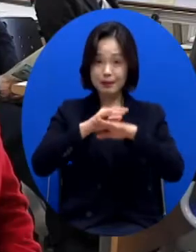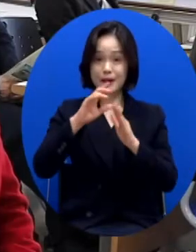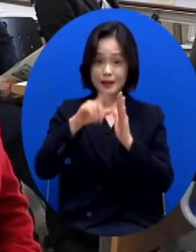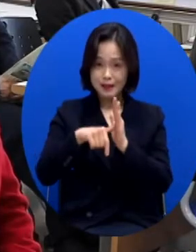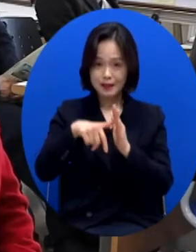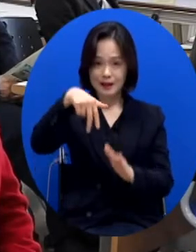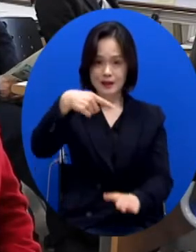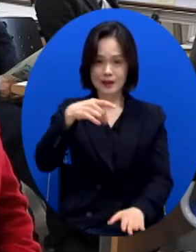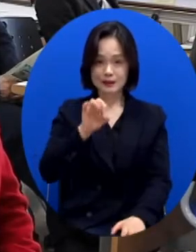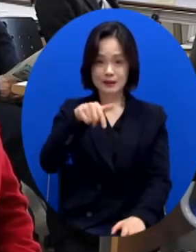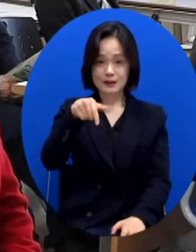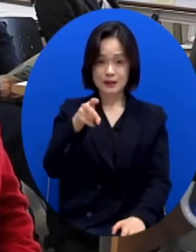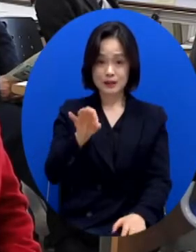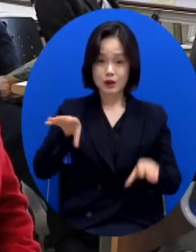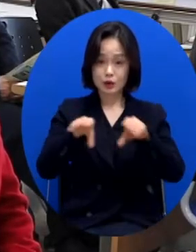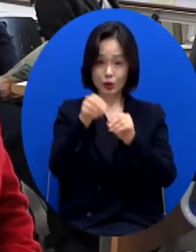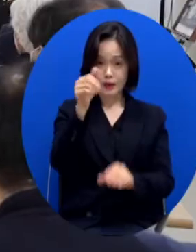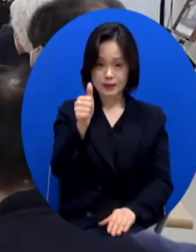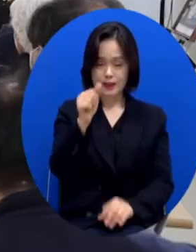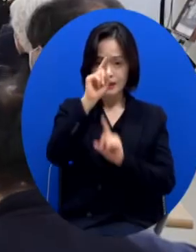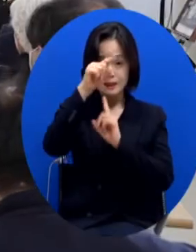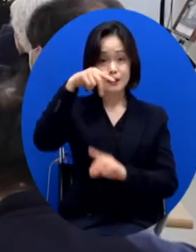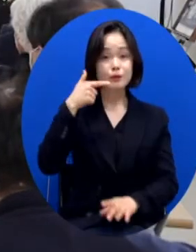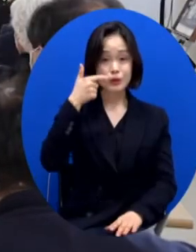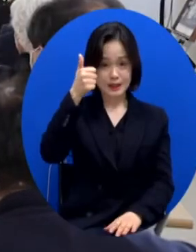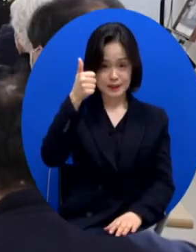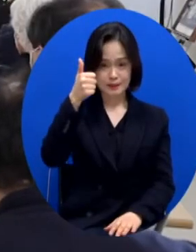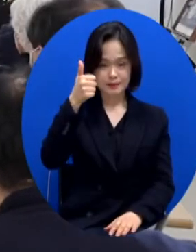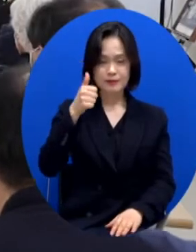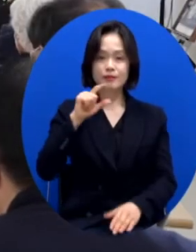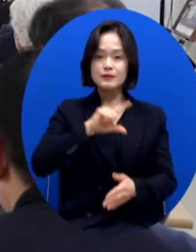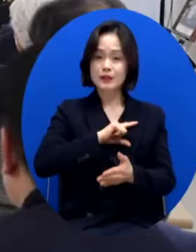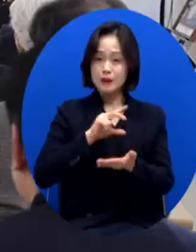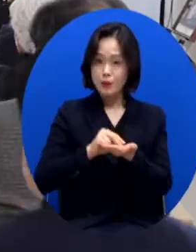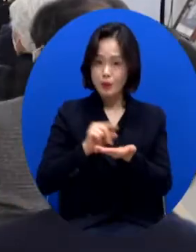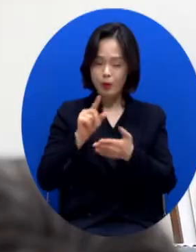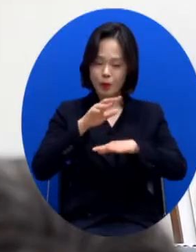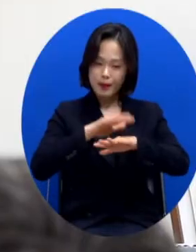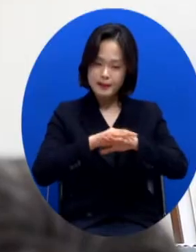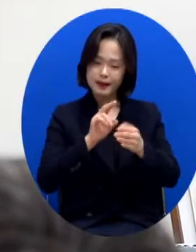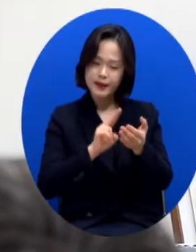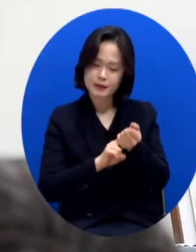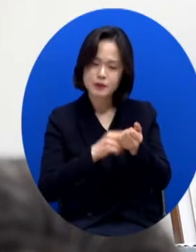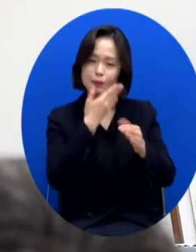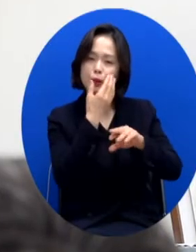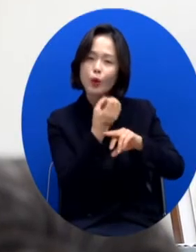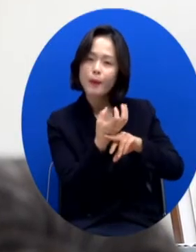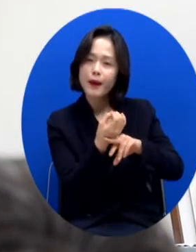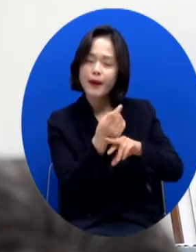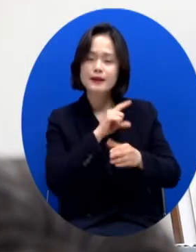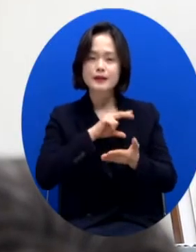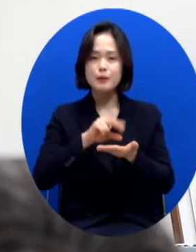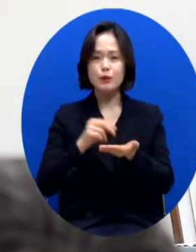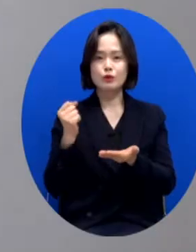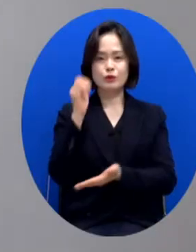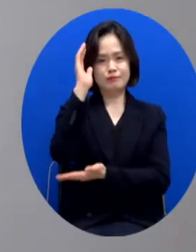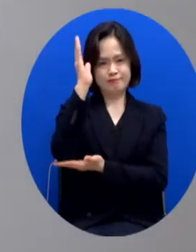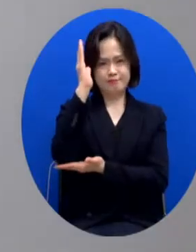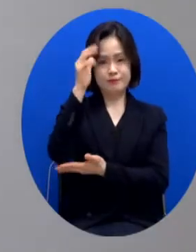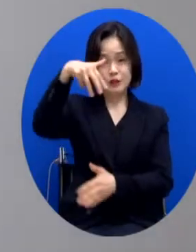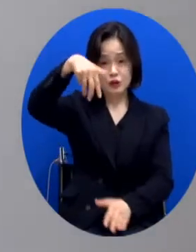회장 이재환 목사가 밭에 감추인 보배 라는 제목으로 설교를 전하고 춤 영순 전도 사회의 삶과 사역 외